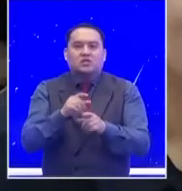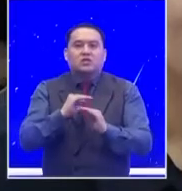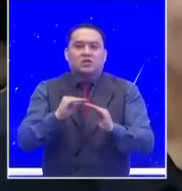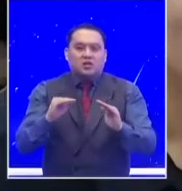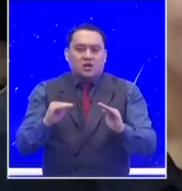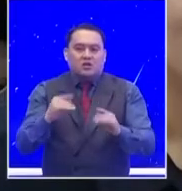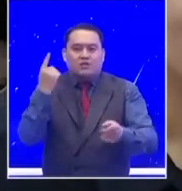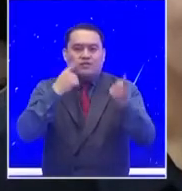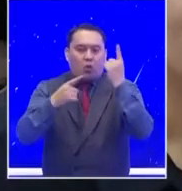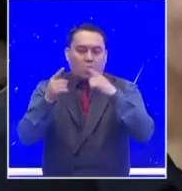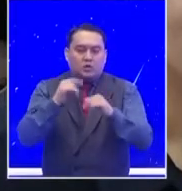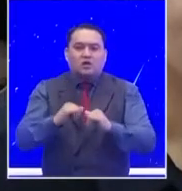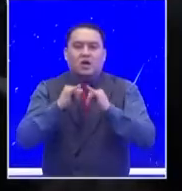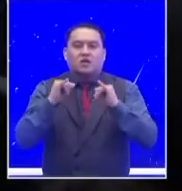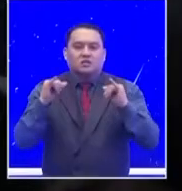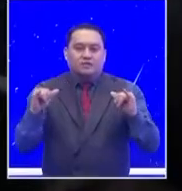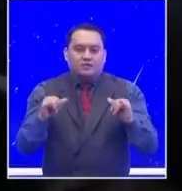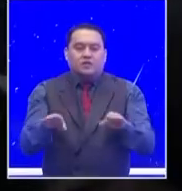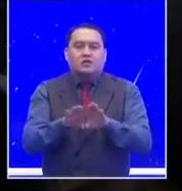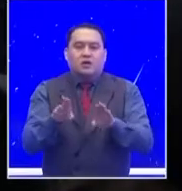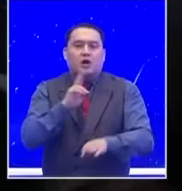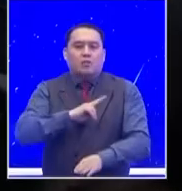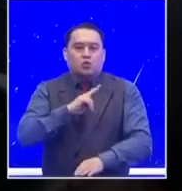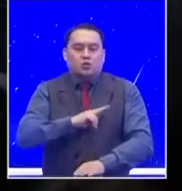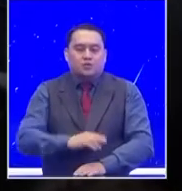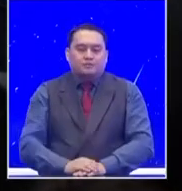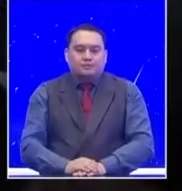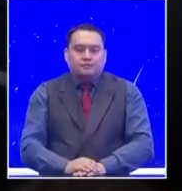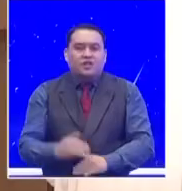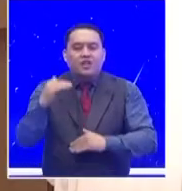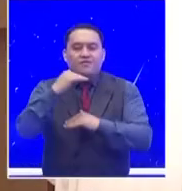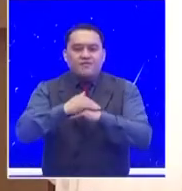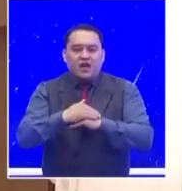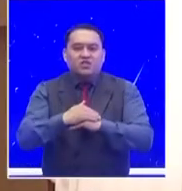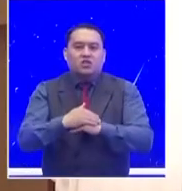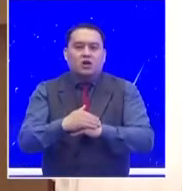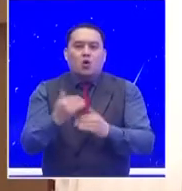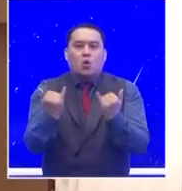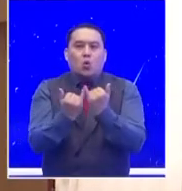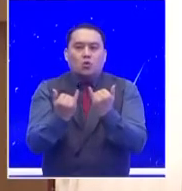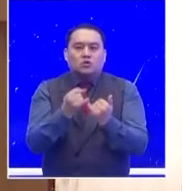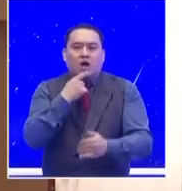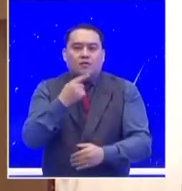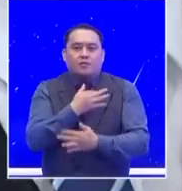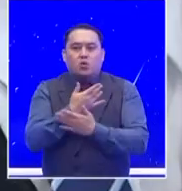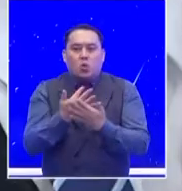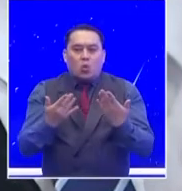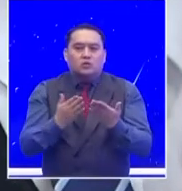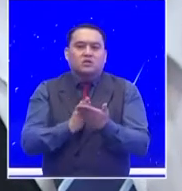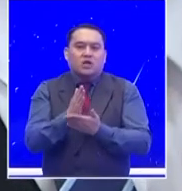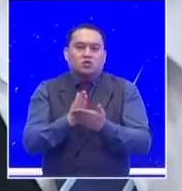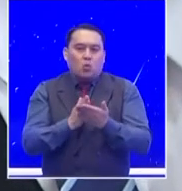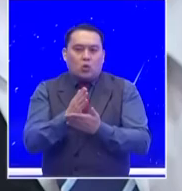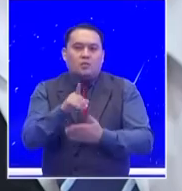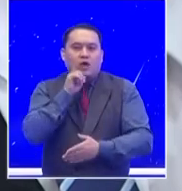учеников, над творческим развитием которых сегодня работает Акан. На вечере поэта-импровизатора гости говорили о многих его заслугах,